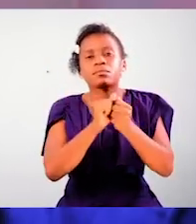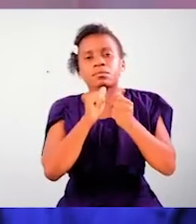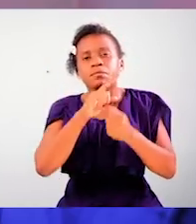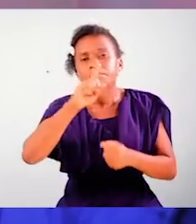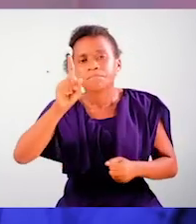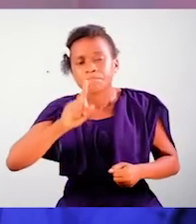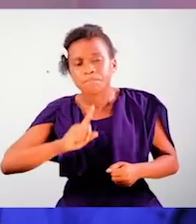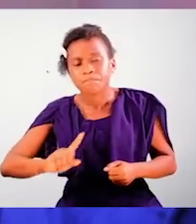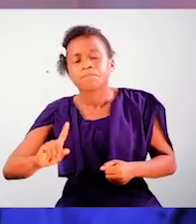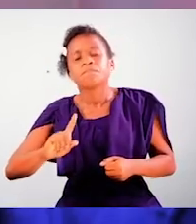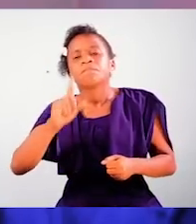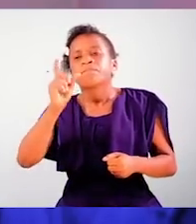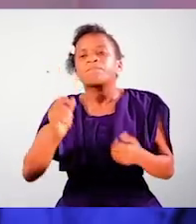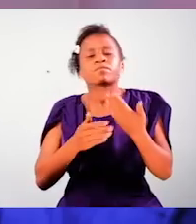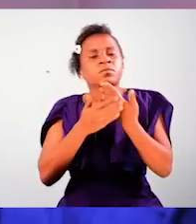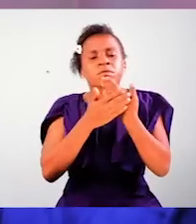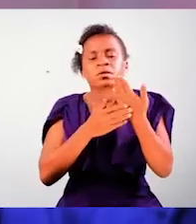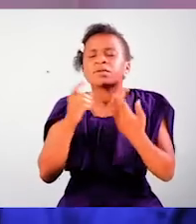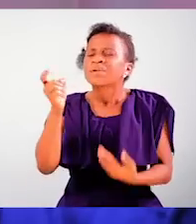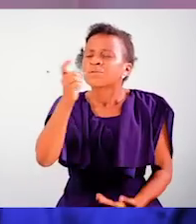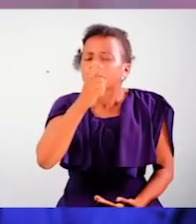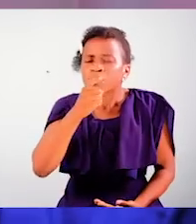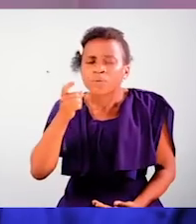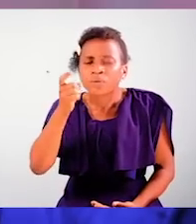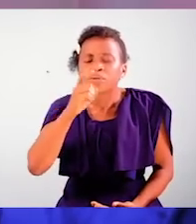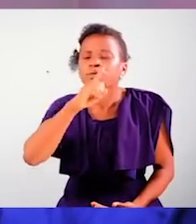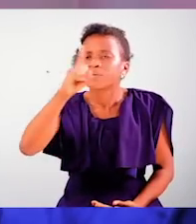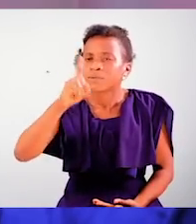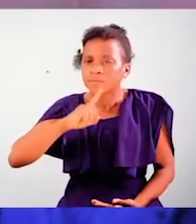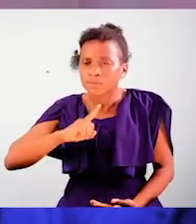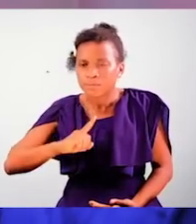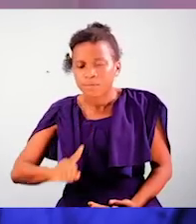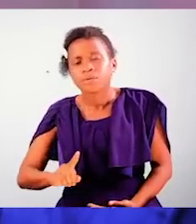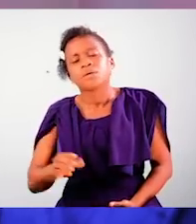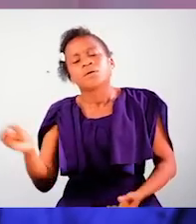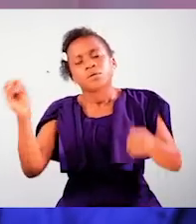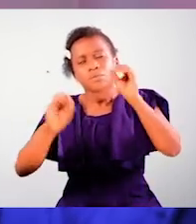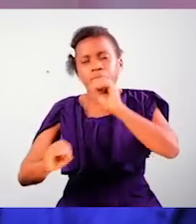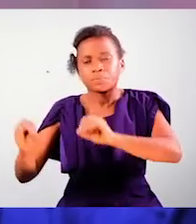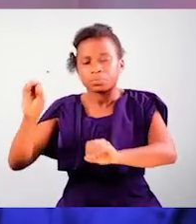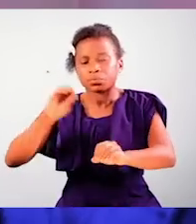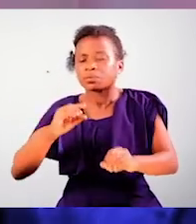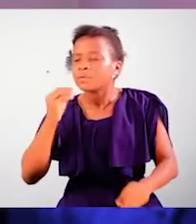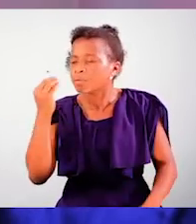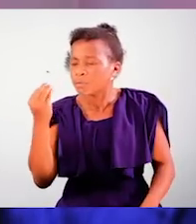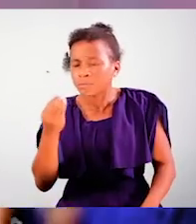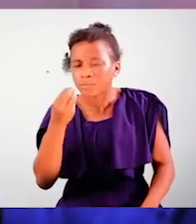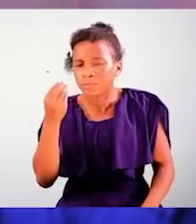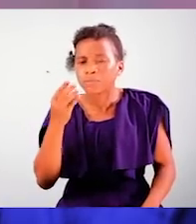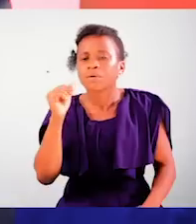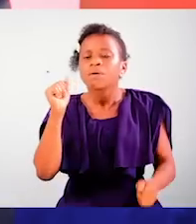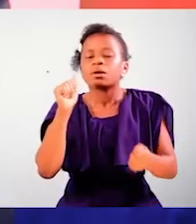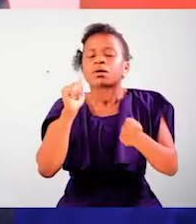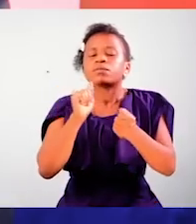Ni mali ya wananchi. Ni kodi za wananchi. Unaponunua bando unakatwa. Kwenda kuchangia. Kile kidogo cha bando, tozo